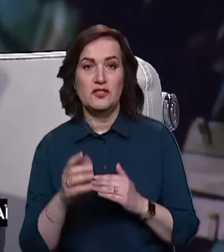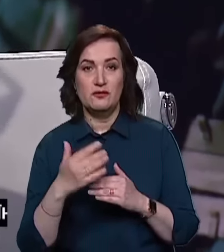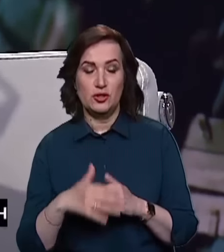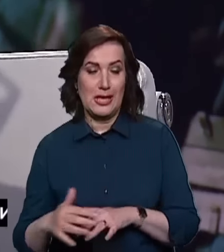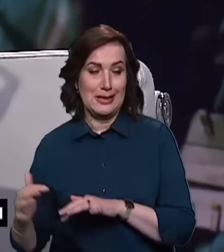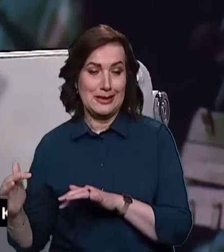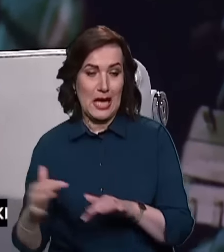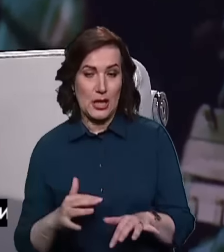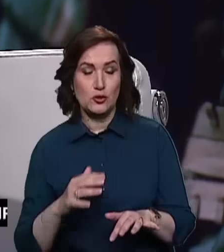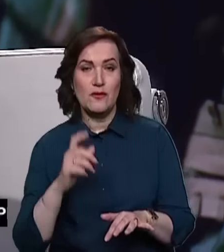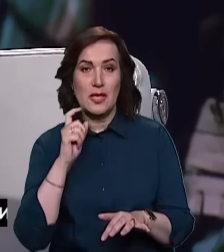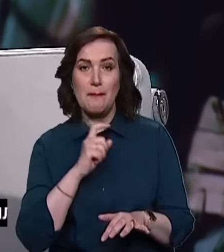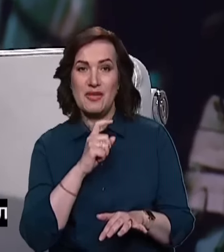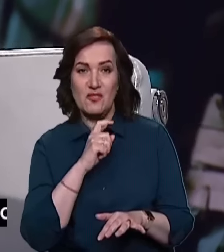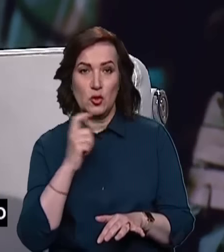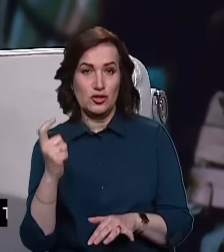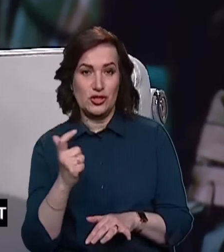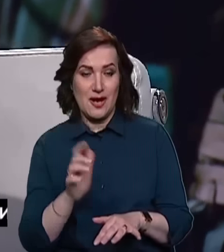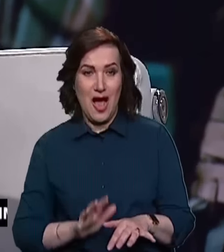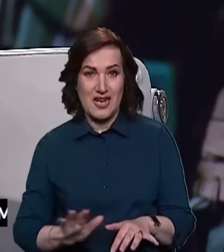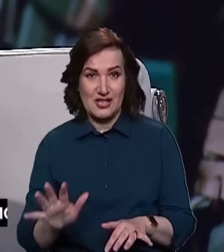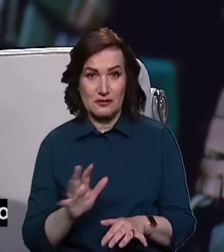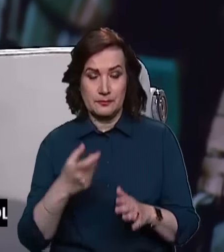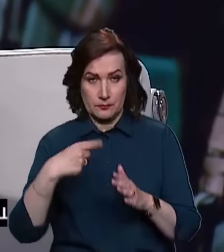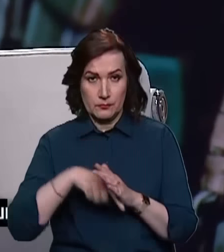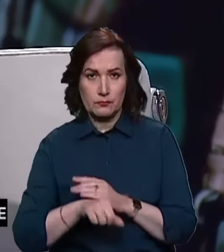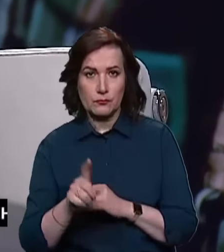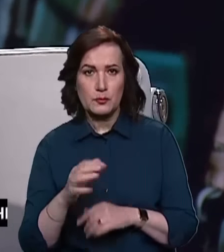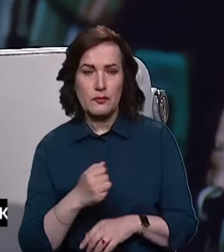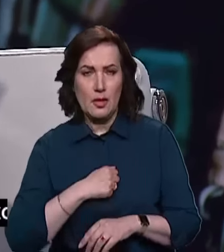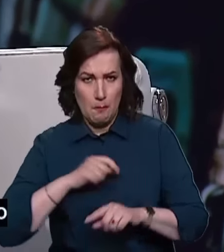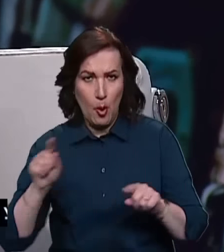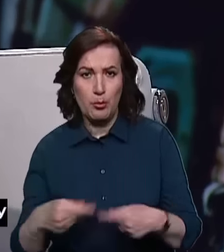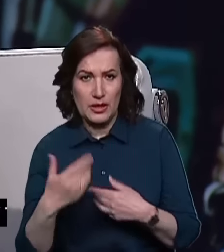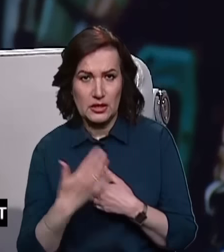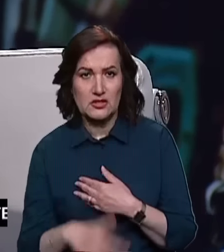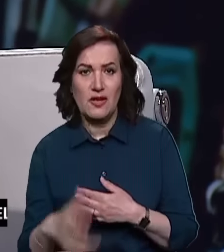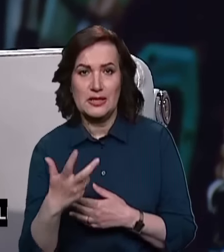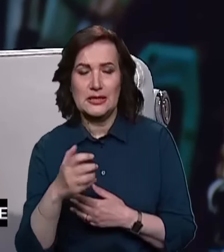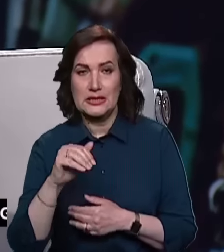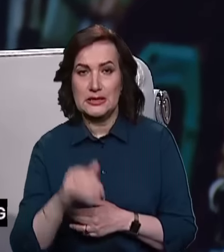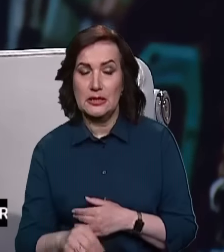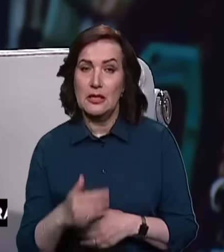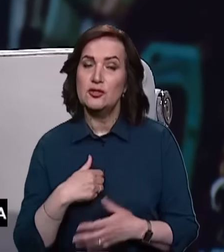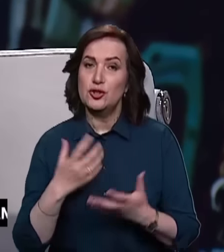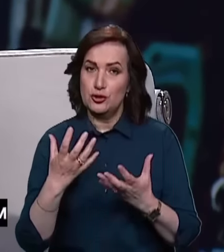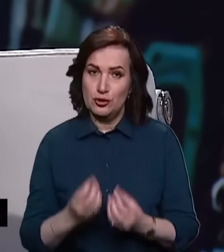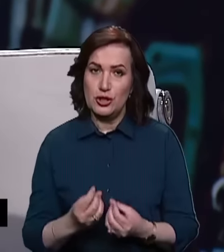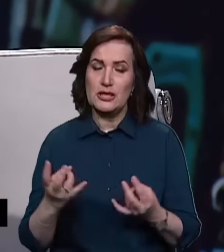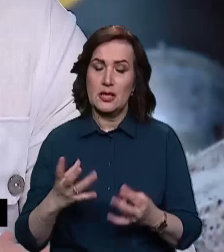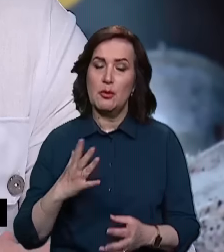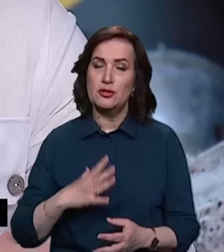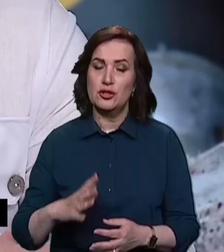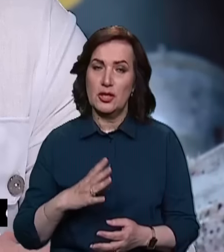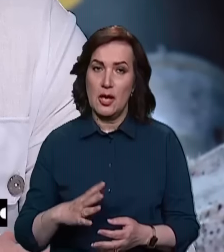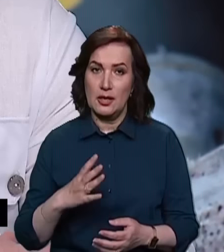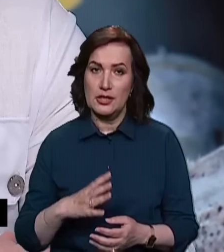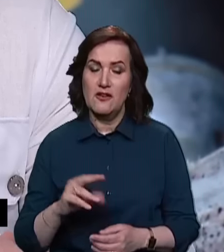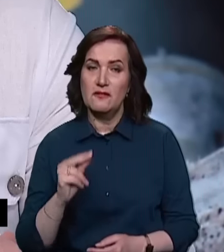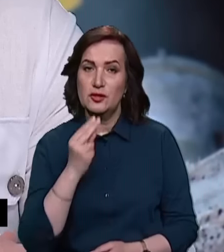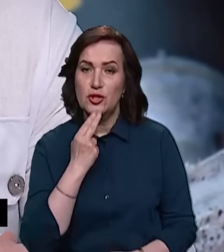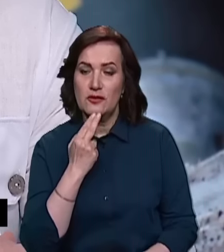вже наступ на півночі Харківщини, чи це означає, що вони мобілізували ці 300 тисяч, чи нам ще слід їх чекати,